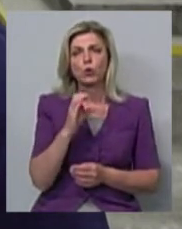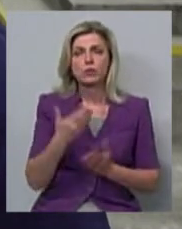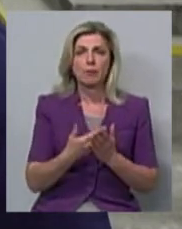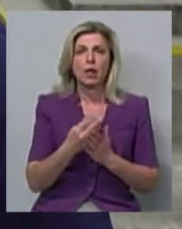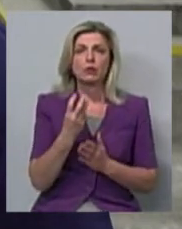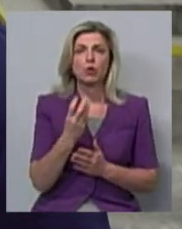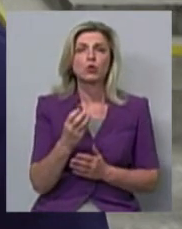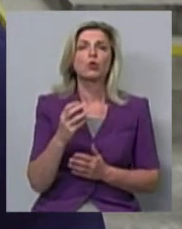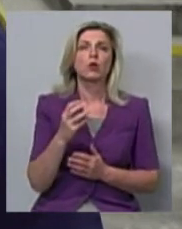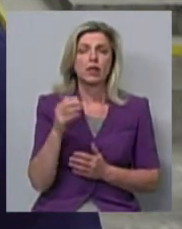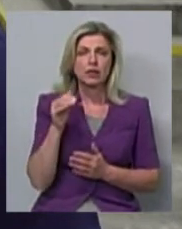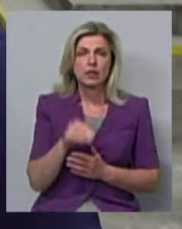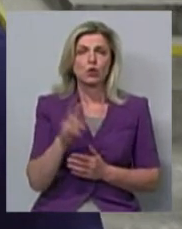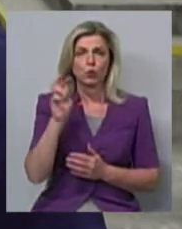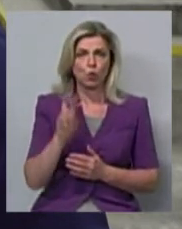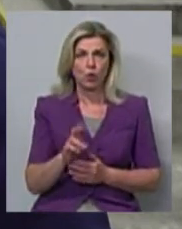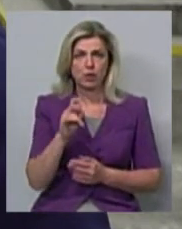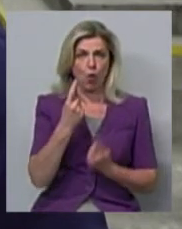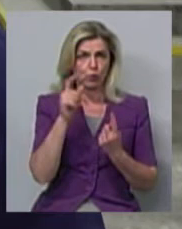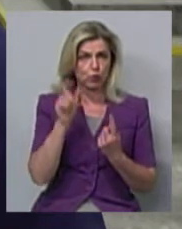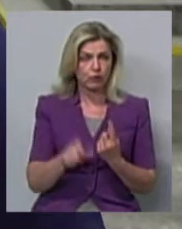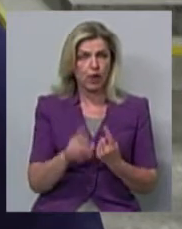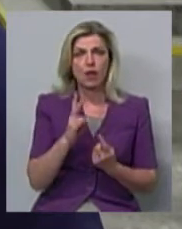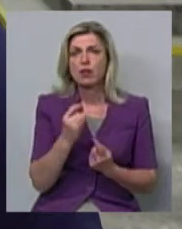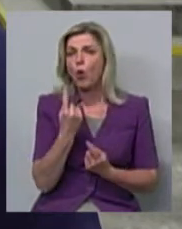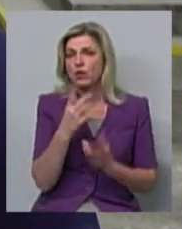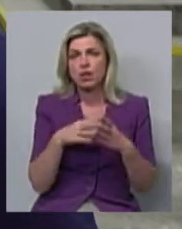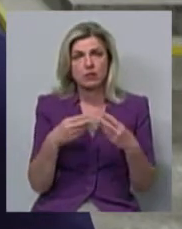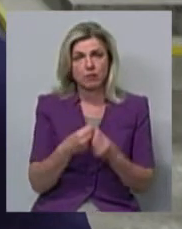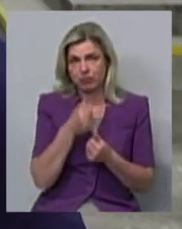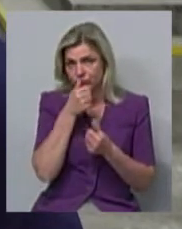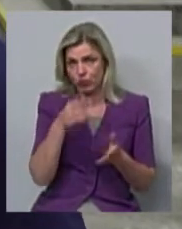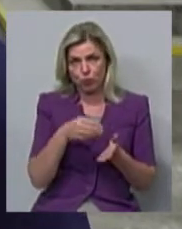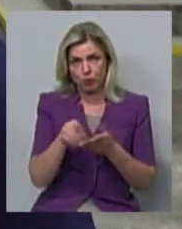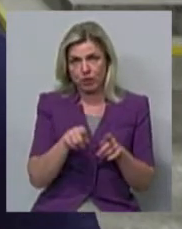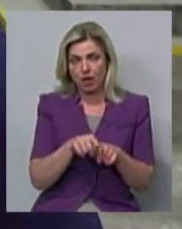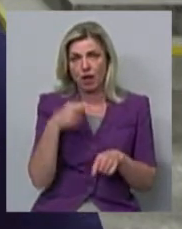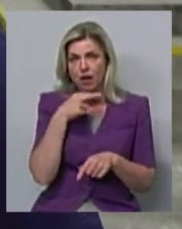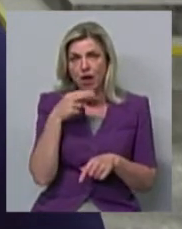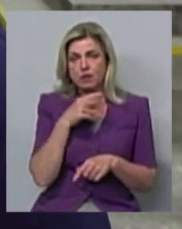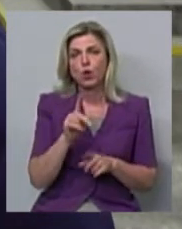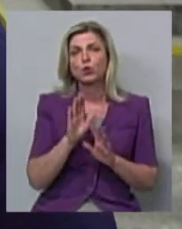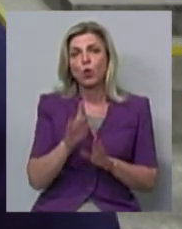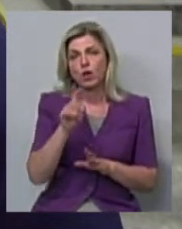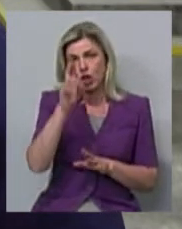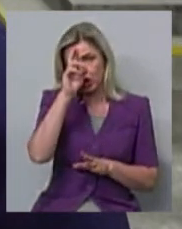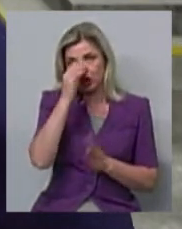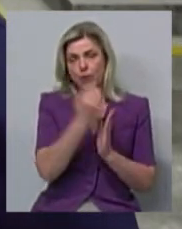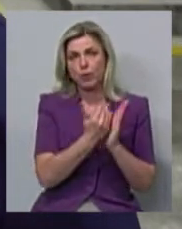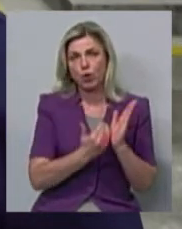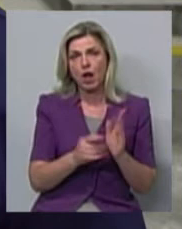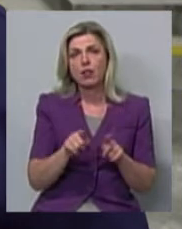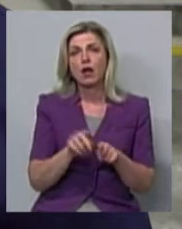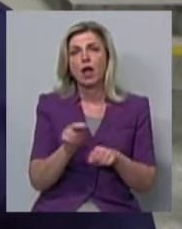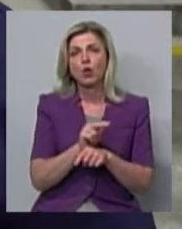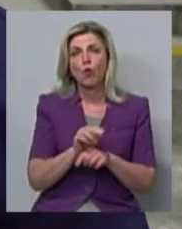доларів. Виходить на одного пацієнта. Звісно, ні одна родина не може дозволити собі, а лише за рахунок державних програм. Таке лікування можливе.